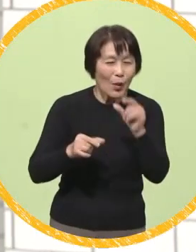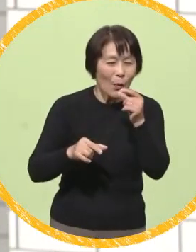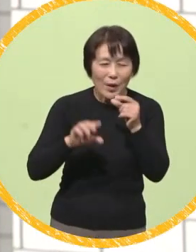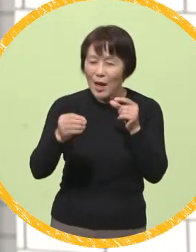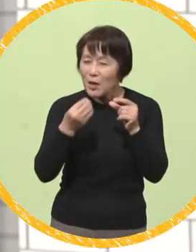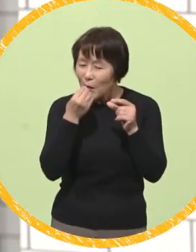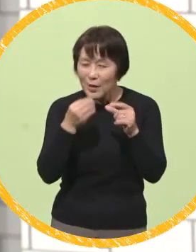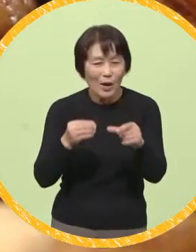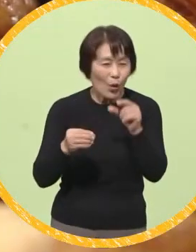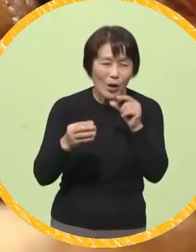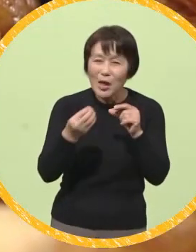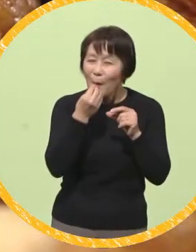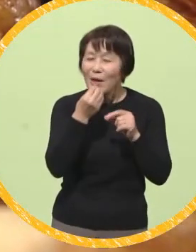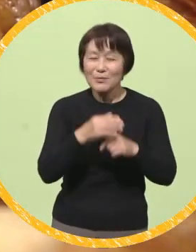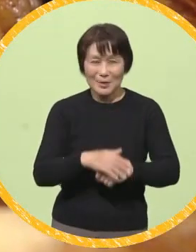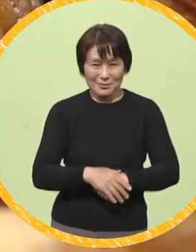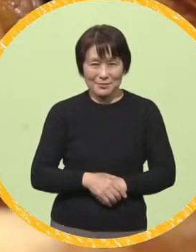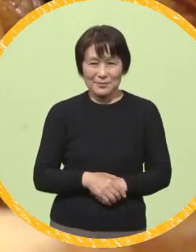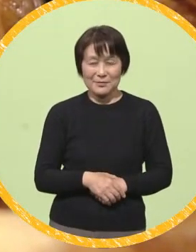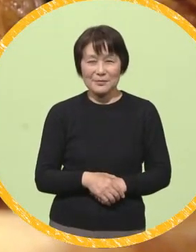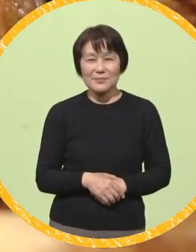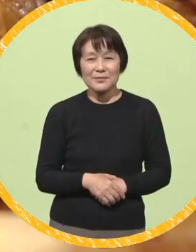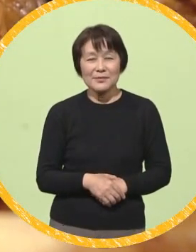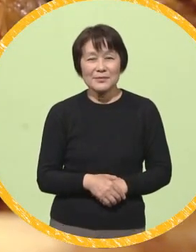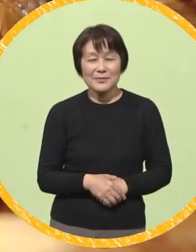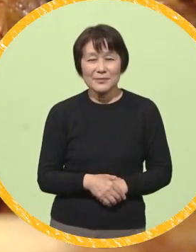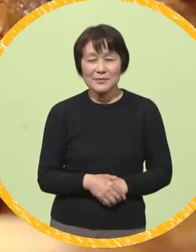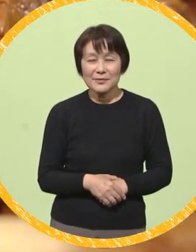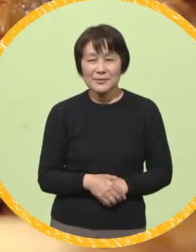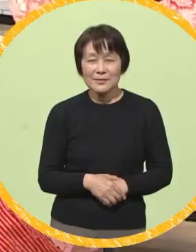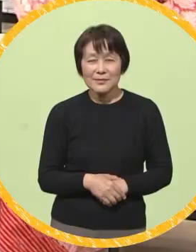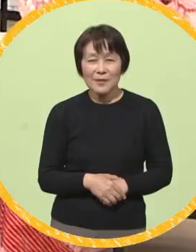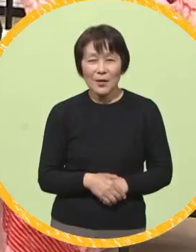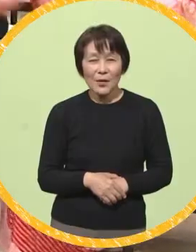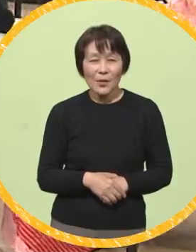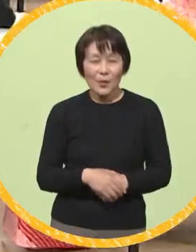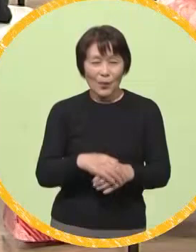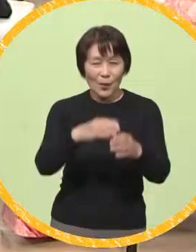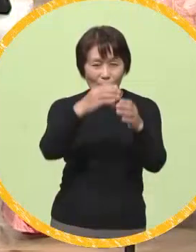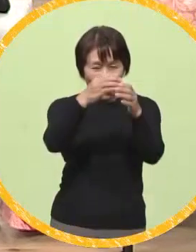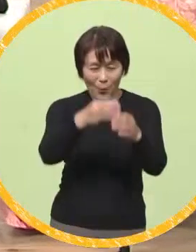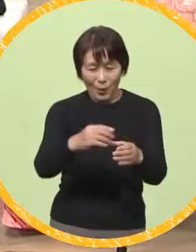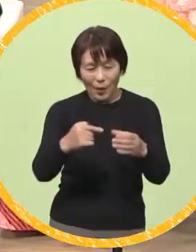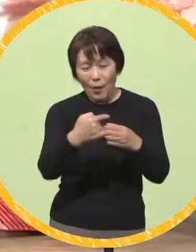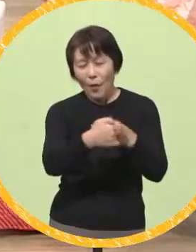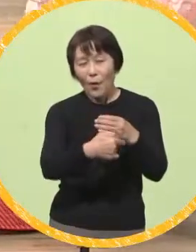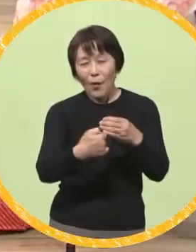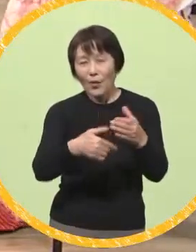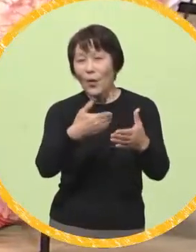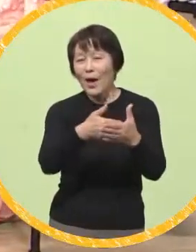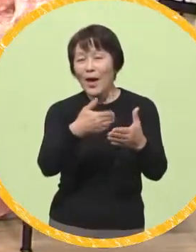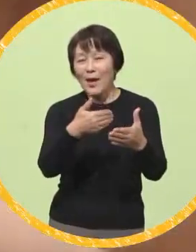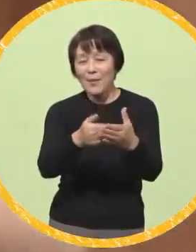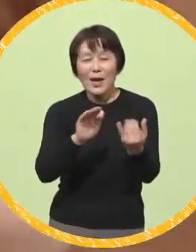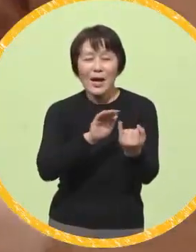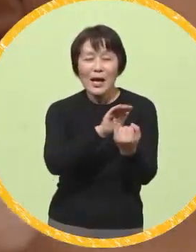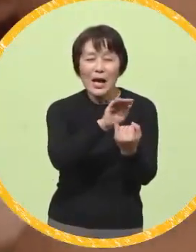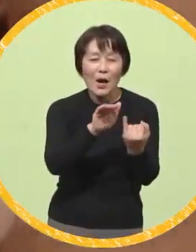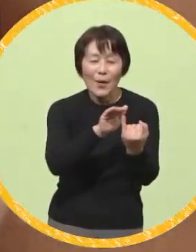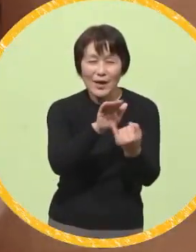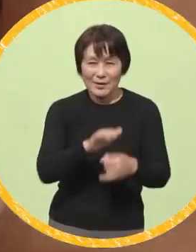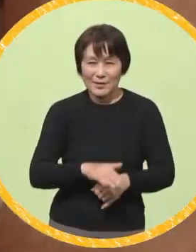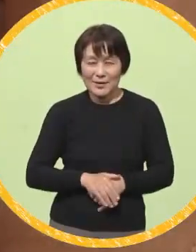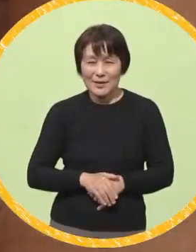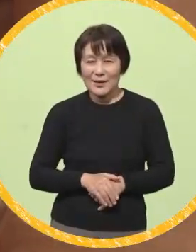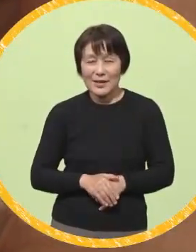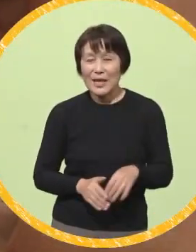ですよ。 そうなんです。でこのラベルもすごくあの可愛いんですけども、これはあの白笹稲荷